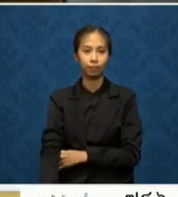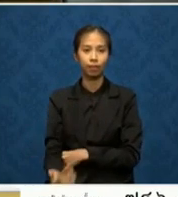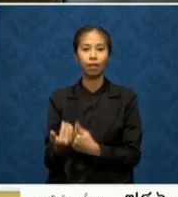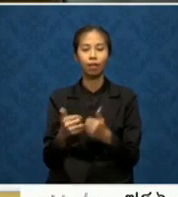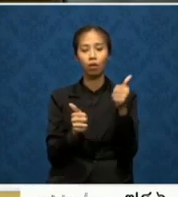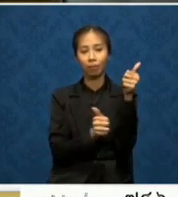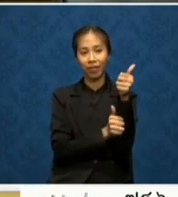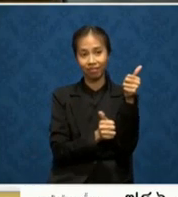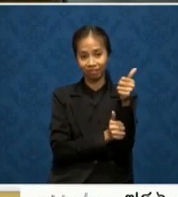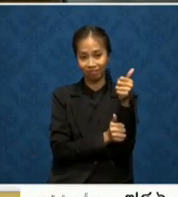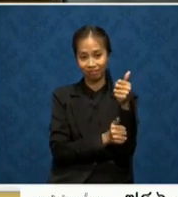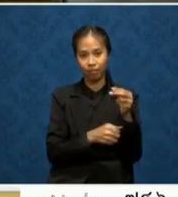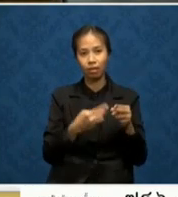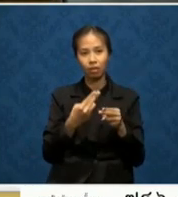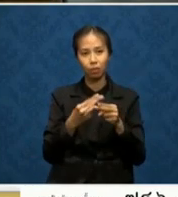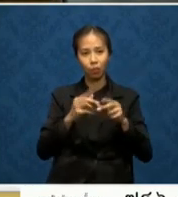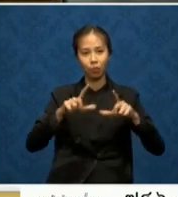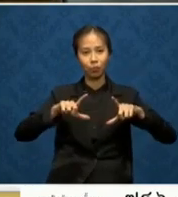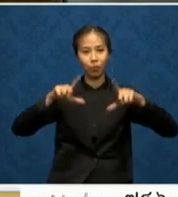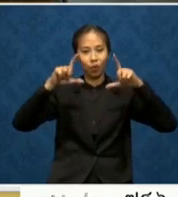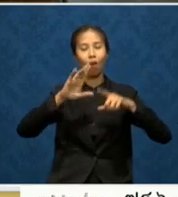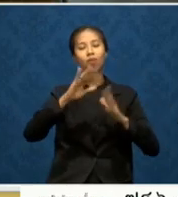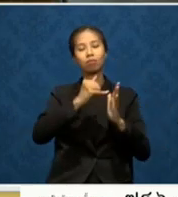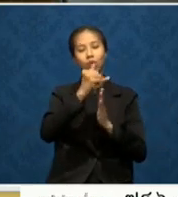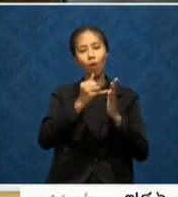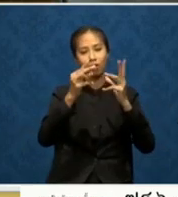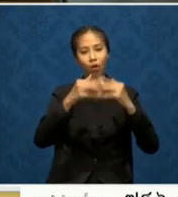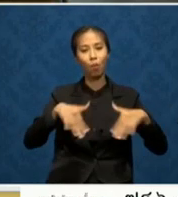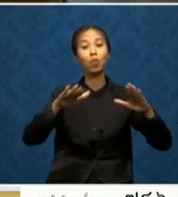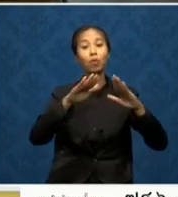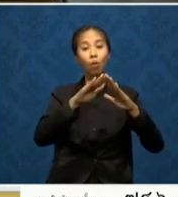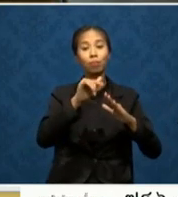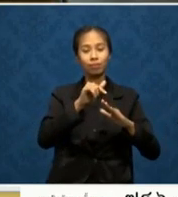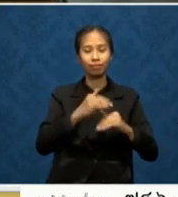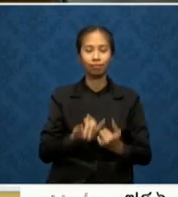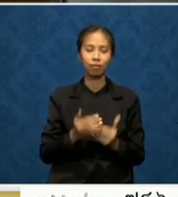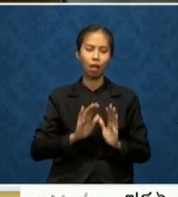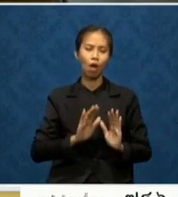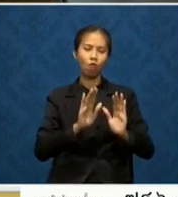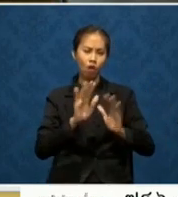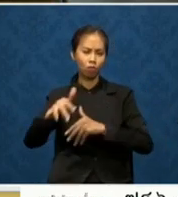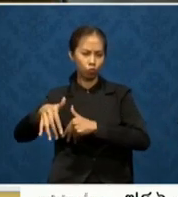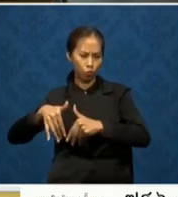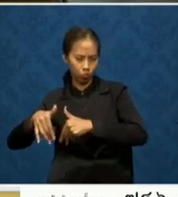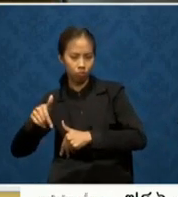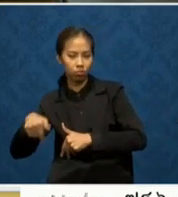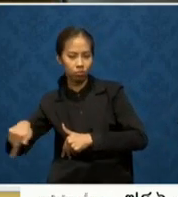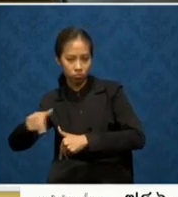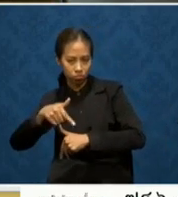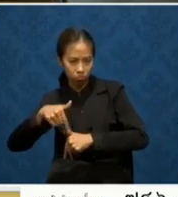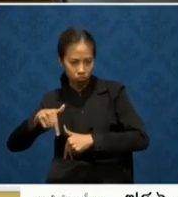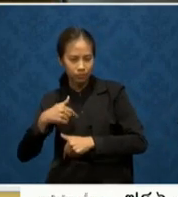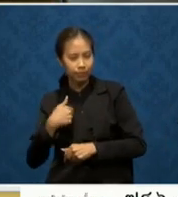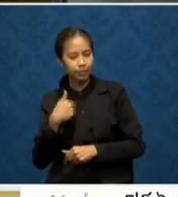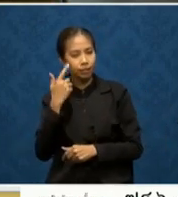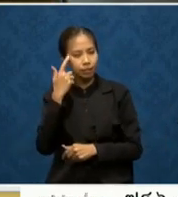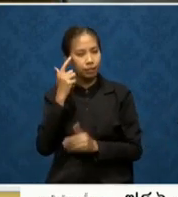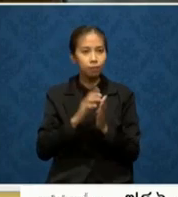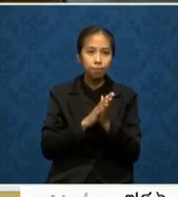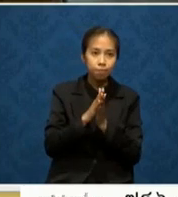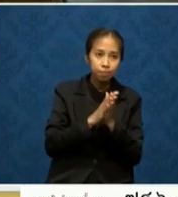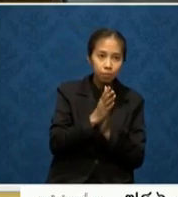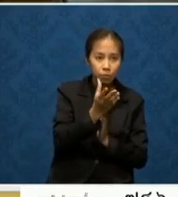นันชื่อดังที่นครปฐมผมฝากว่าชาวบ้านก็ประชาชนก็เฝ้าติดต